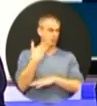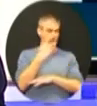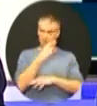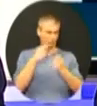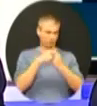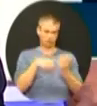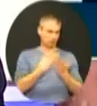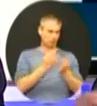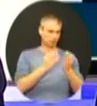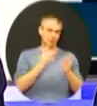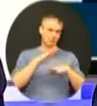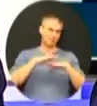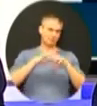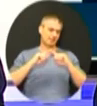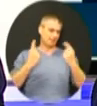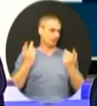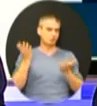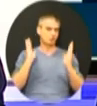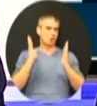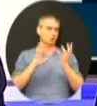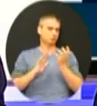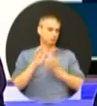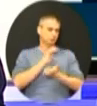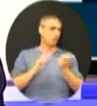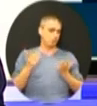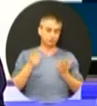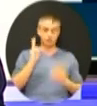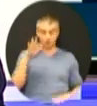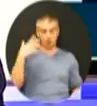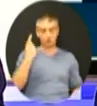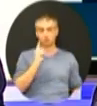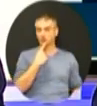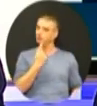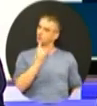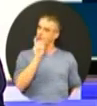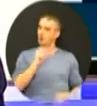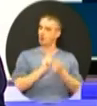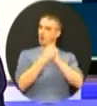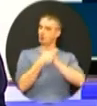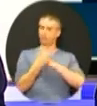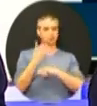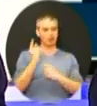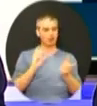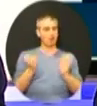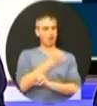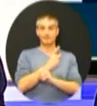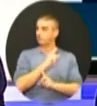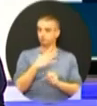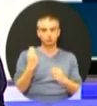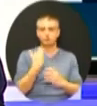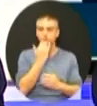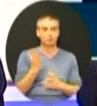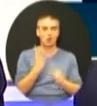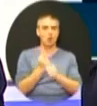דווקא לגבי יוצי משפטים לגבי תפקידים אחרים שהם מאוד מאוד מסורבלים ויכול להיות שצריך להגיד אולי צריך לשנות את האופן שבו נחליף מי שלא מוצלח